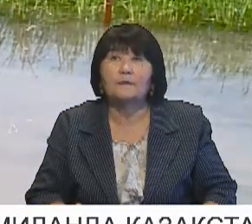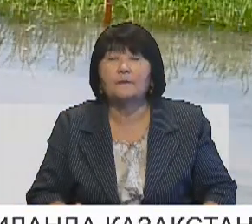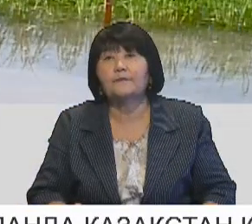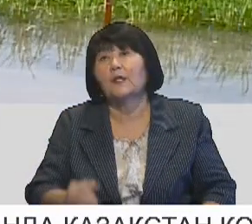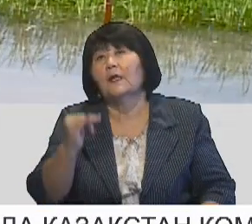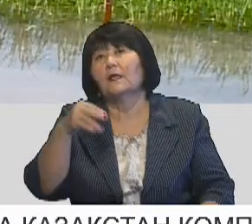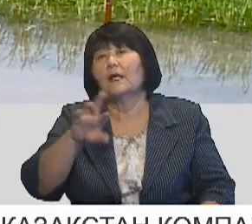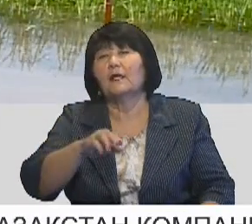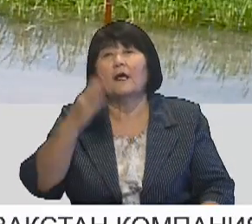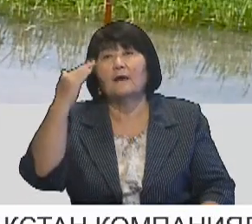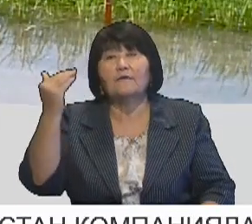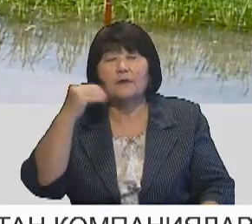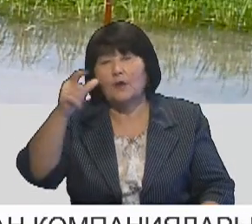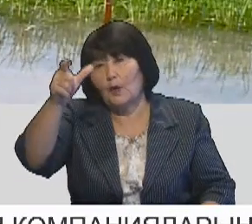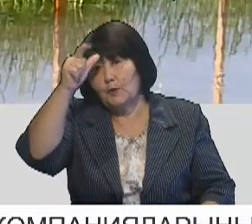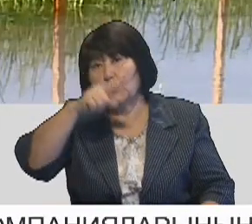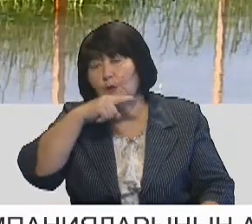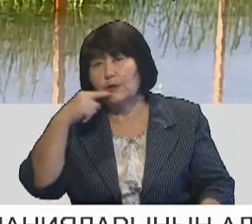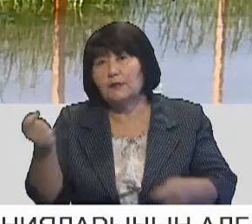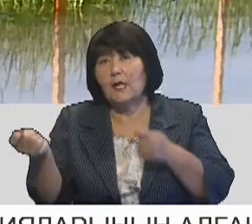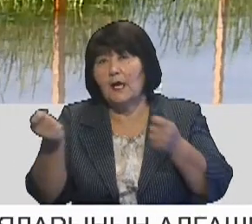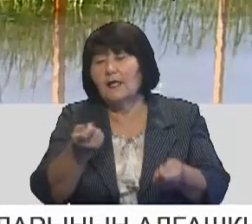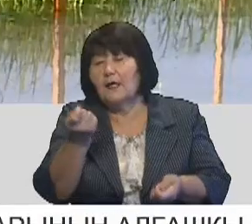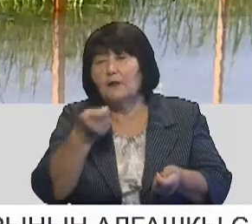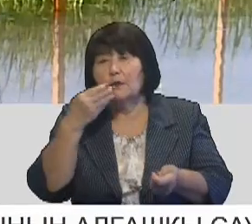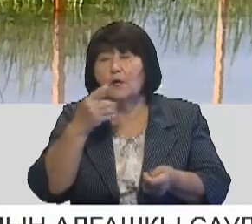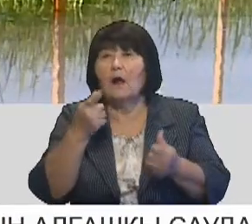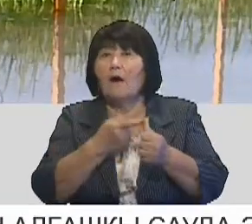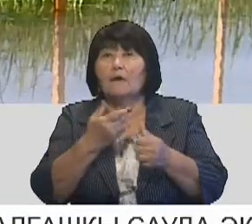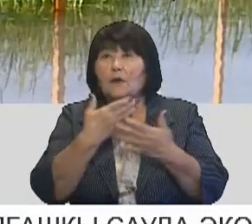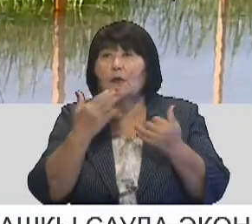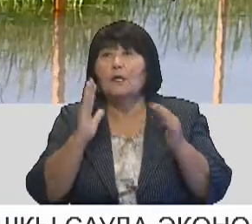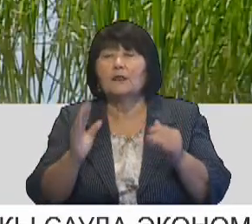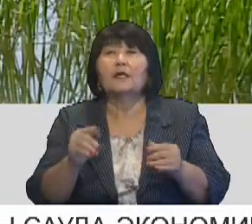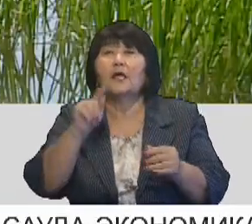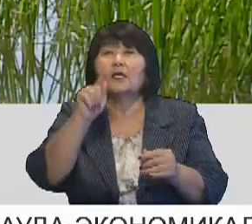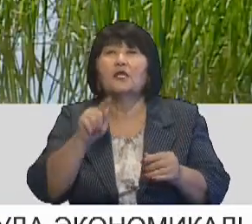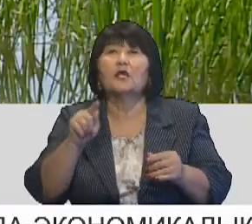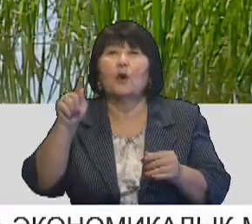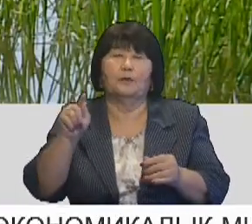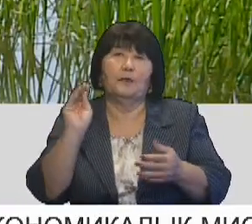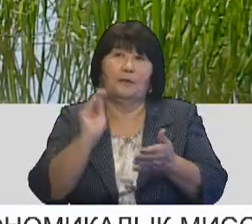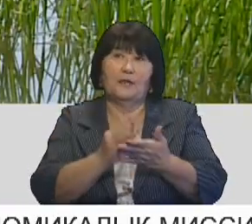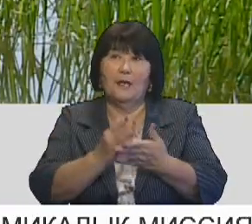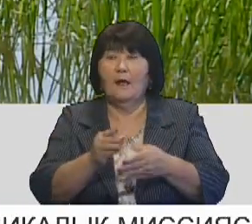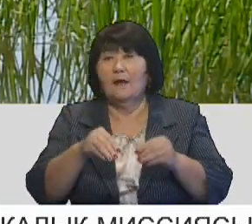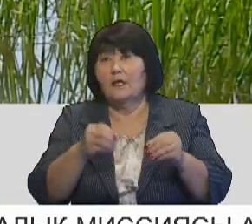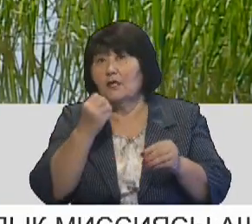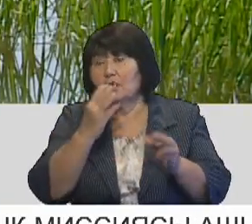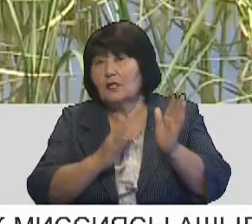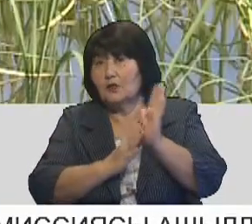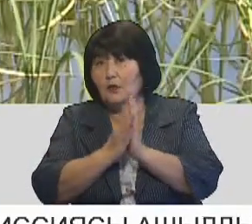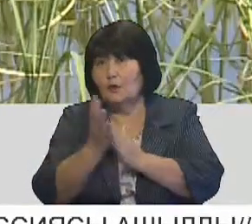Италия, Вьетнам, Түркия және Ресейден әкелінген тұқымдардың әзірге атауы жоқ. Тек шрих кодпен белгілен келген. Егін жақсы түсін